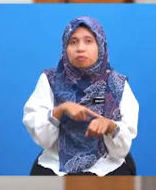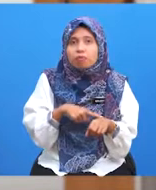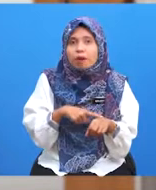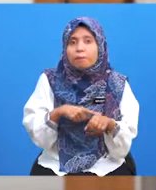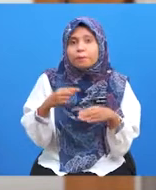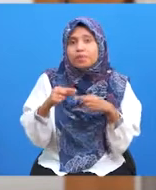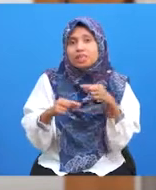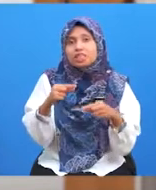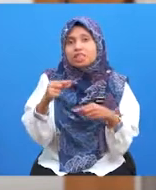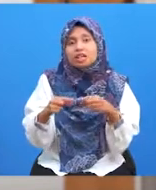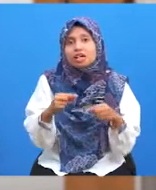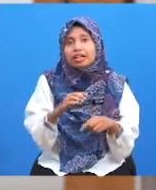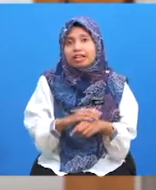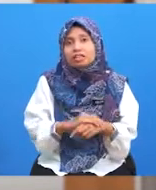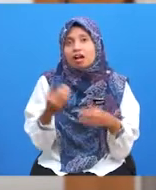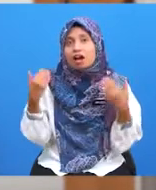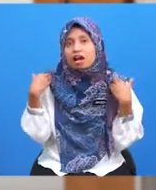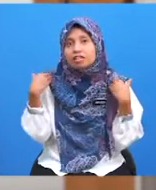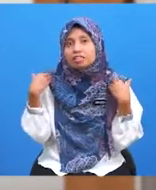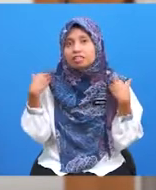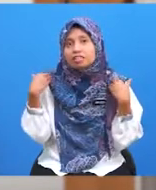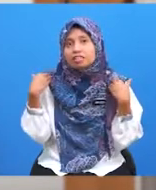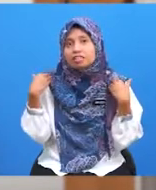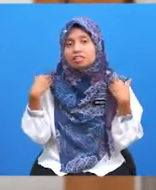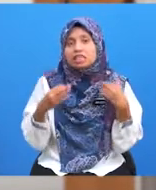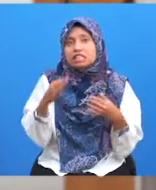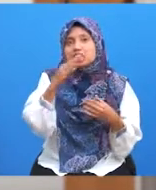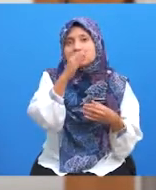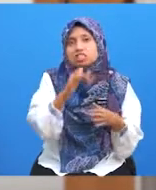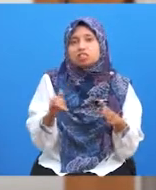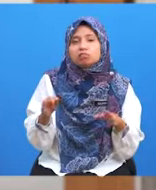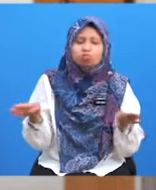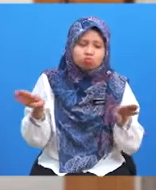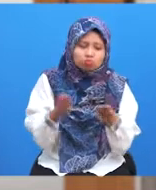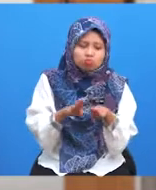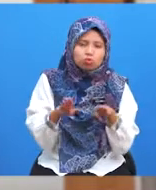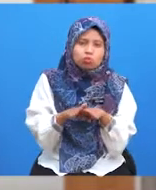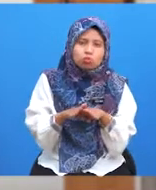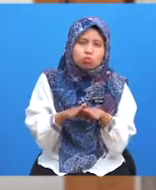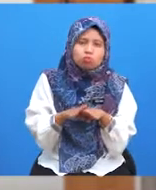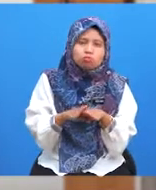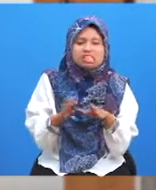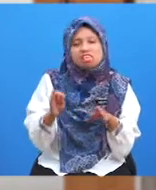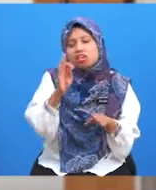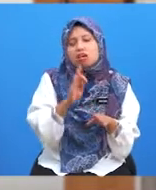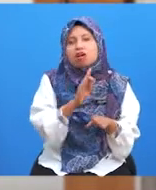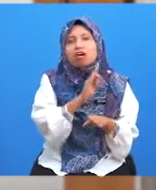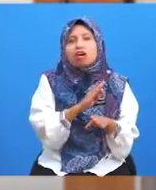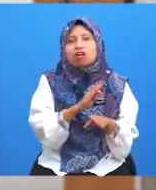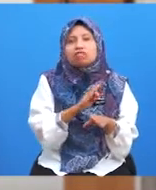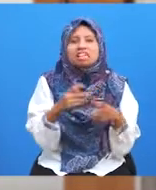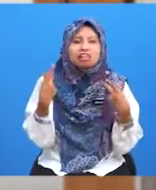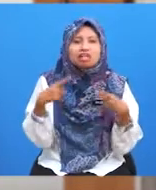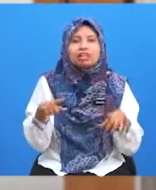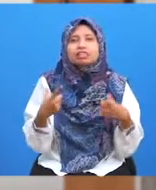pergerakan atau pick di Ade industri menutup sebahagian besar operasi pengeluaran pipi